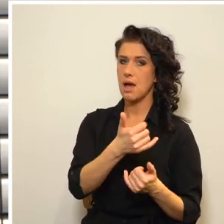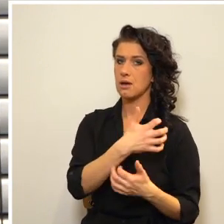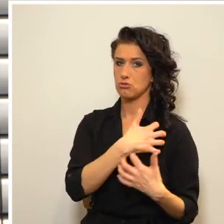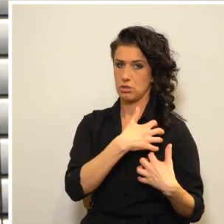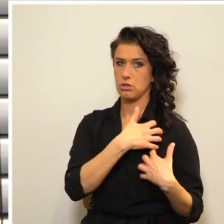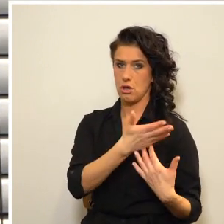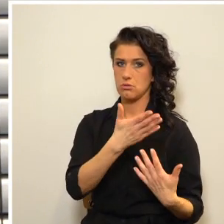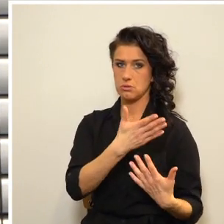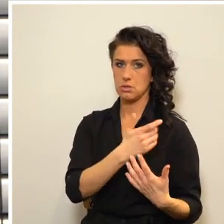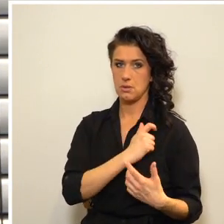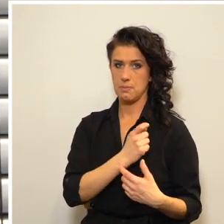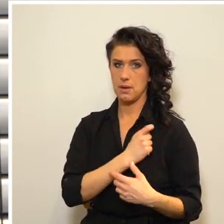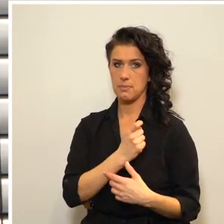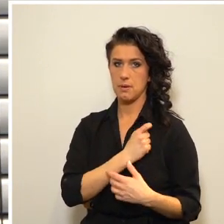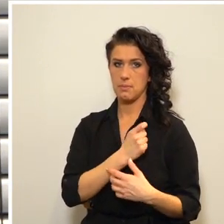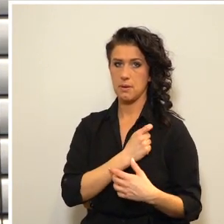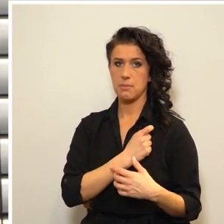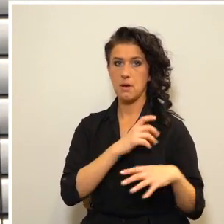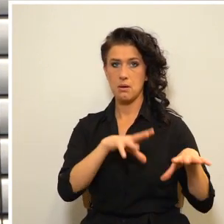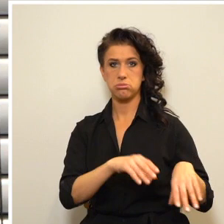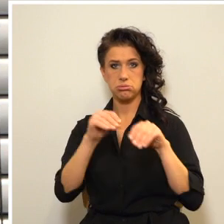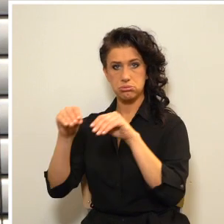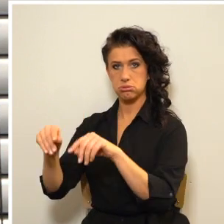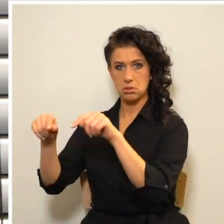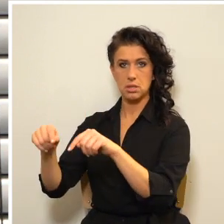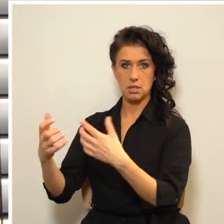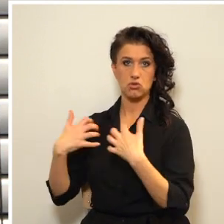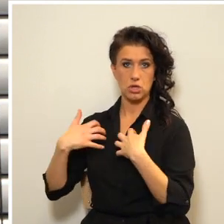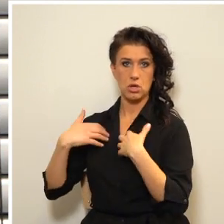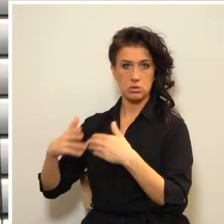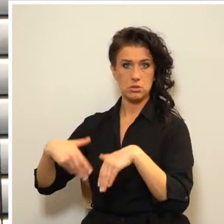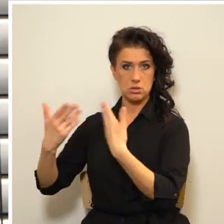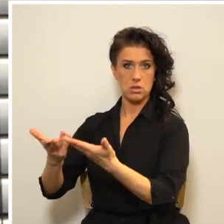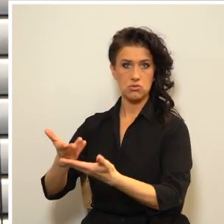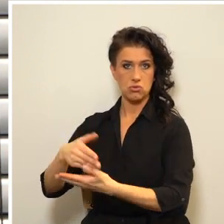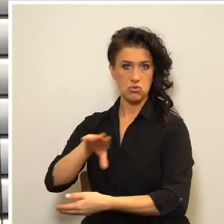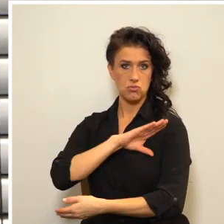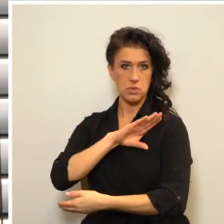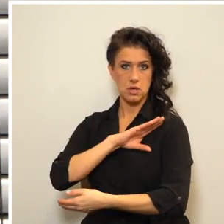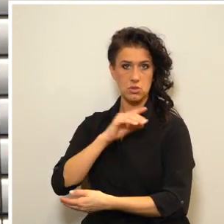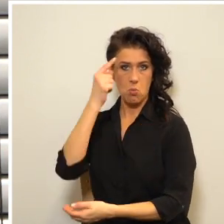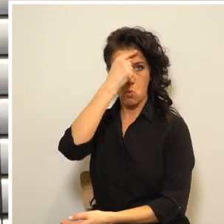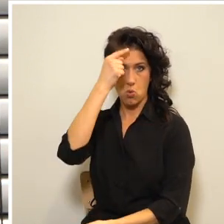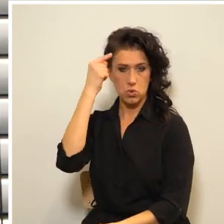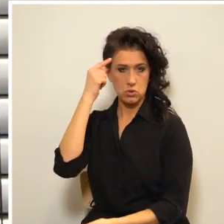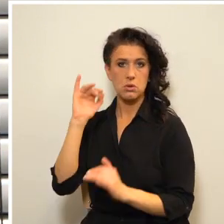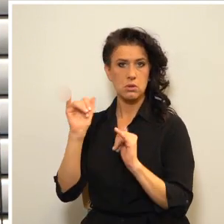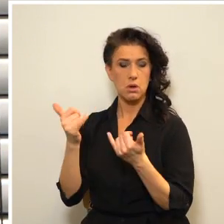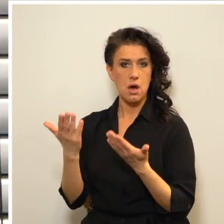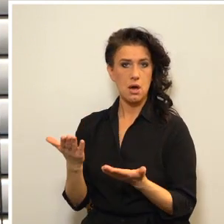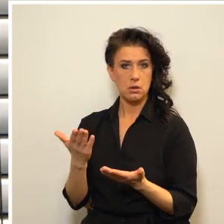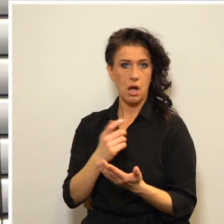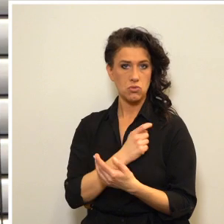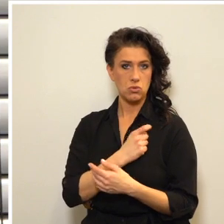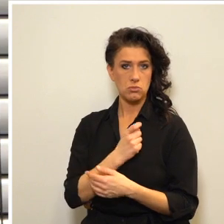żyjącego pobrać serce które bije wszczepić nie rozważamy tego w kategoriach śmierci człowieka jako śmierci mózgu ale